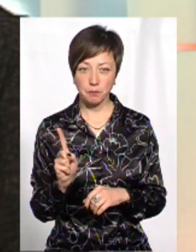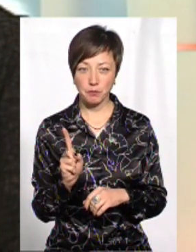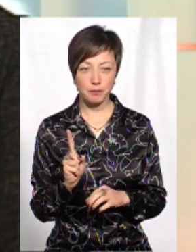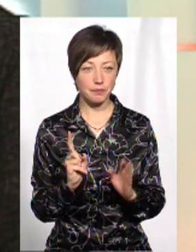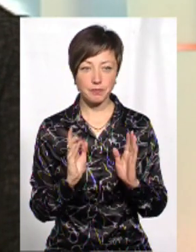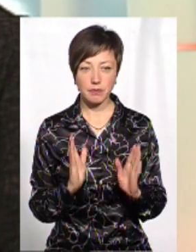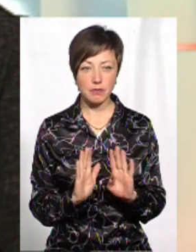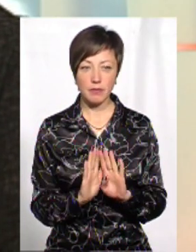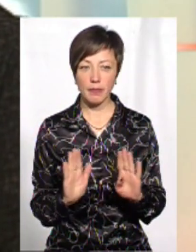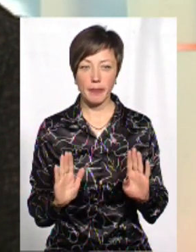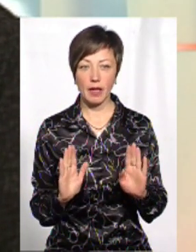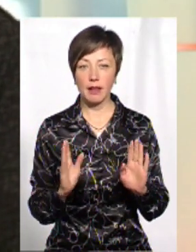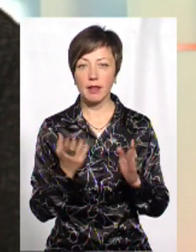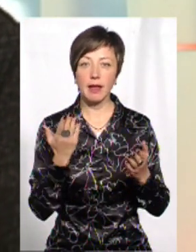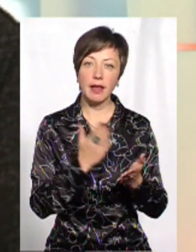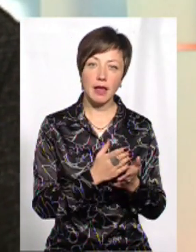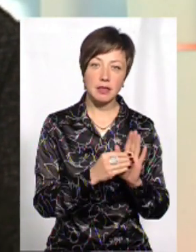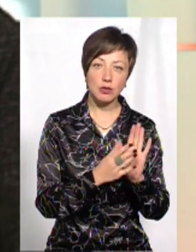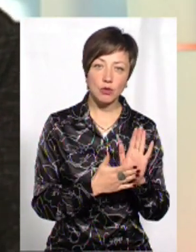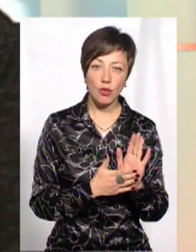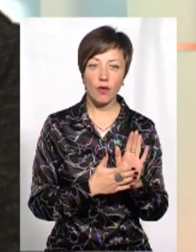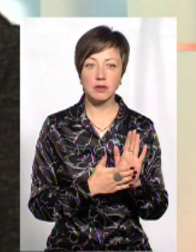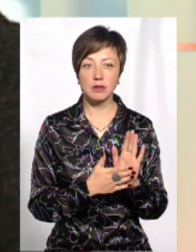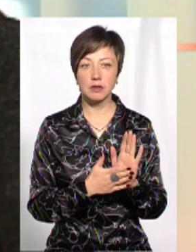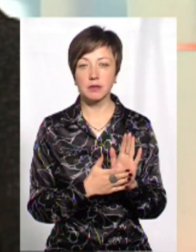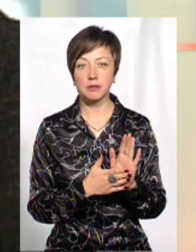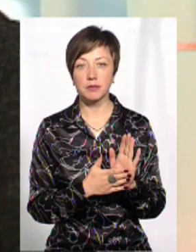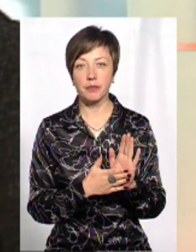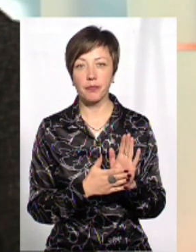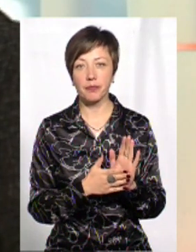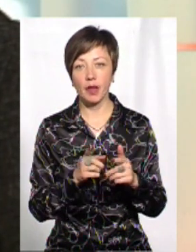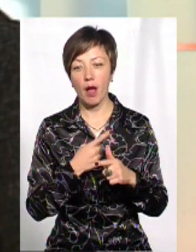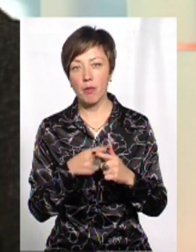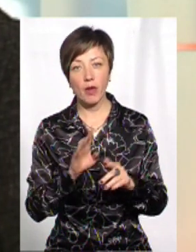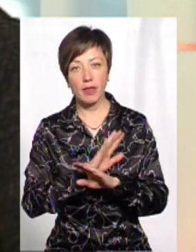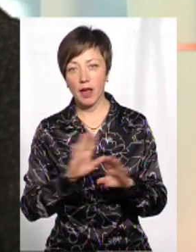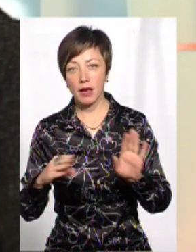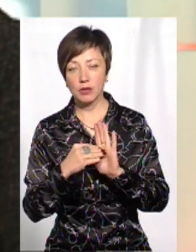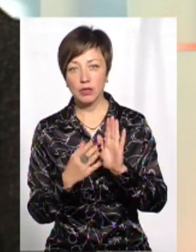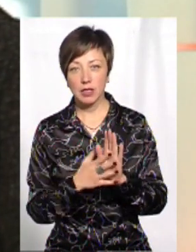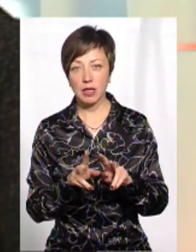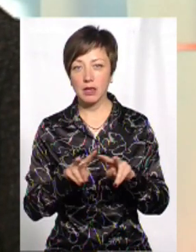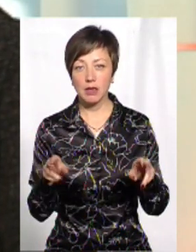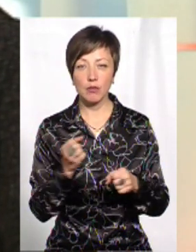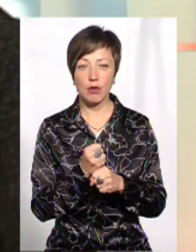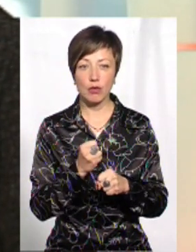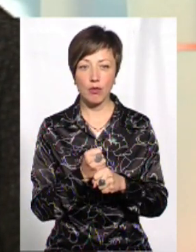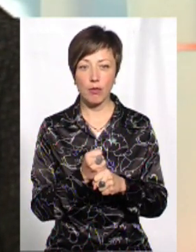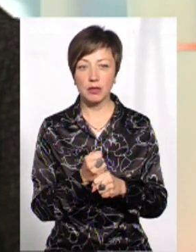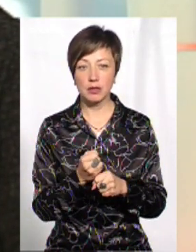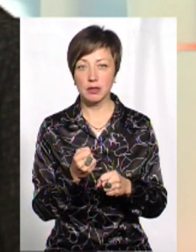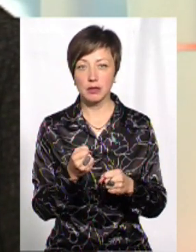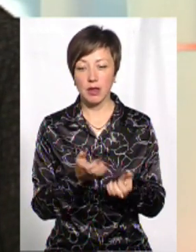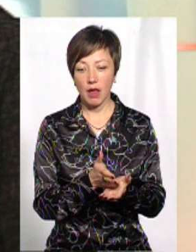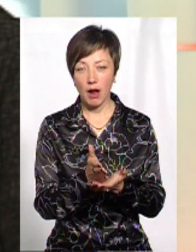не тільки вони є незареєстрованими, не тільки вони не реєструються, так само і роблять інші